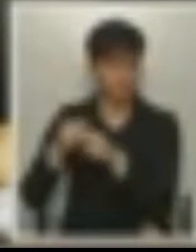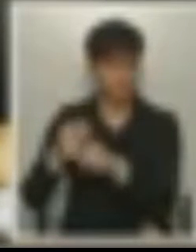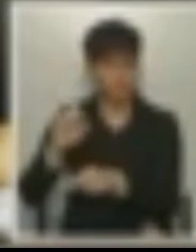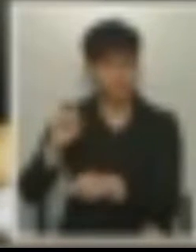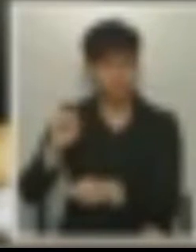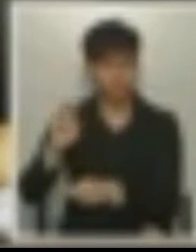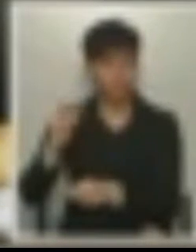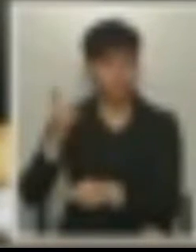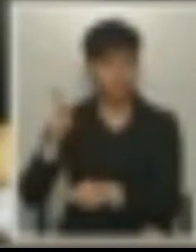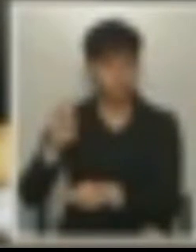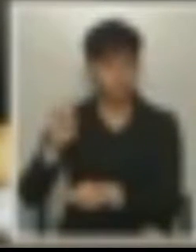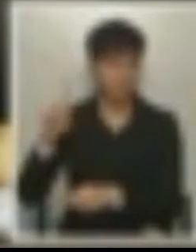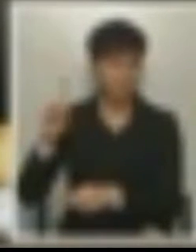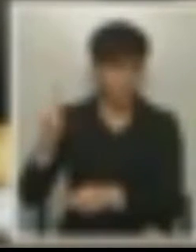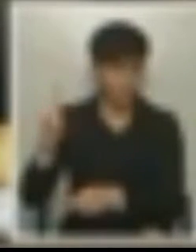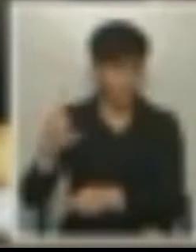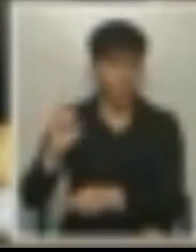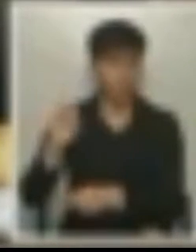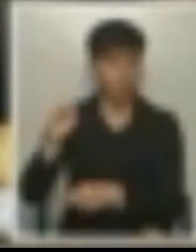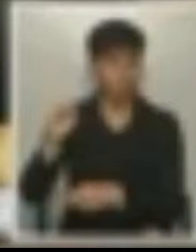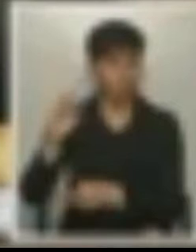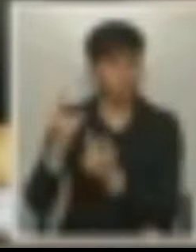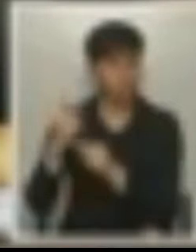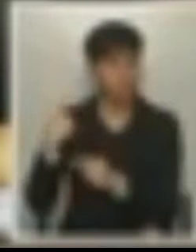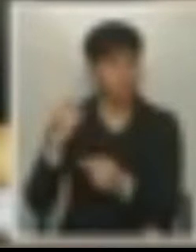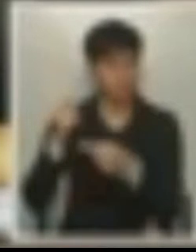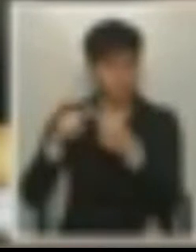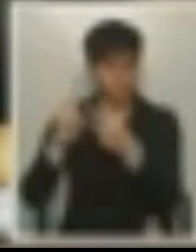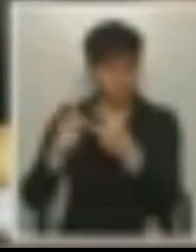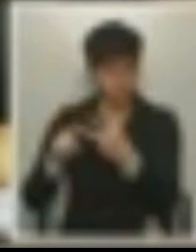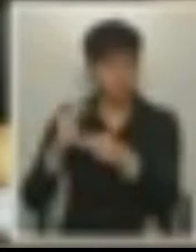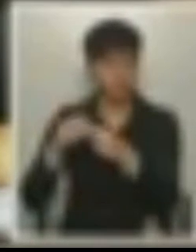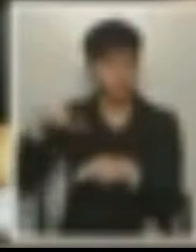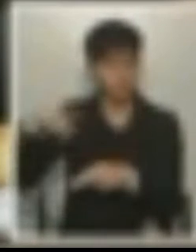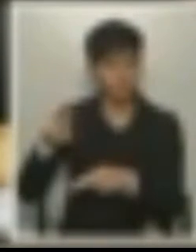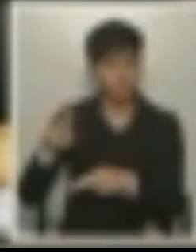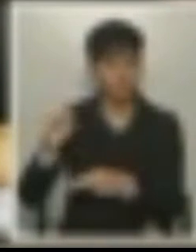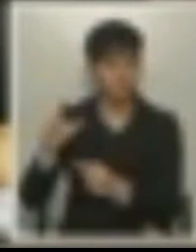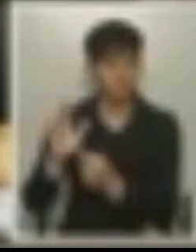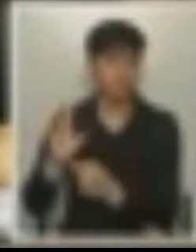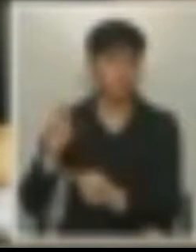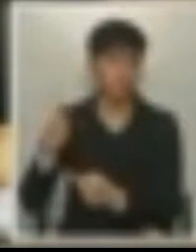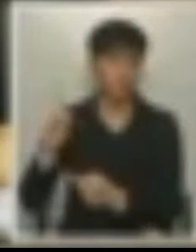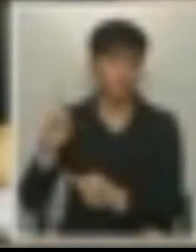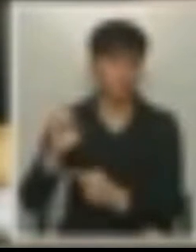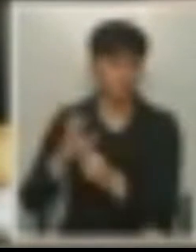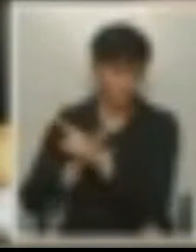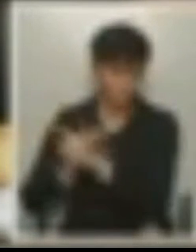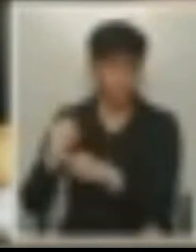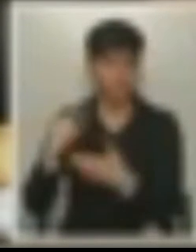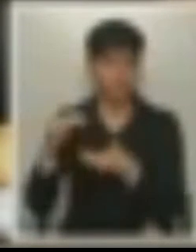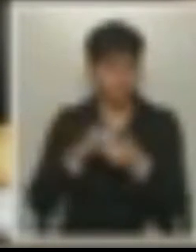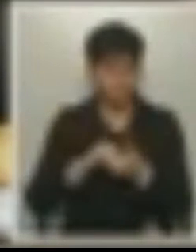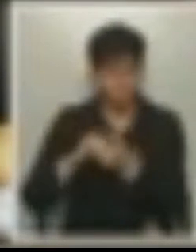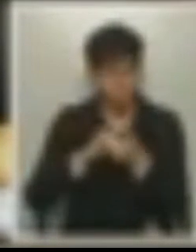จารย์วุฒิสารตันชัยนะครับหรือเป็นอาจารย์ในทางตำราอย่างเช่นท่านอาจารย์บวรศักดิ์อุวรรณโณนะครับก็มีความผูกพันกันค่อนข้างมากนะ